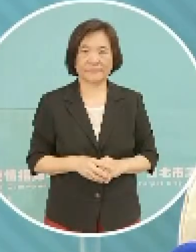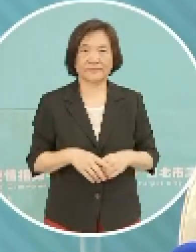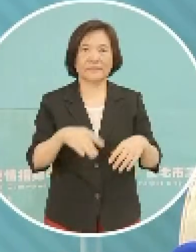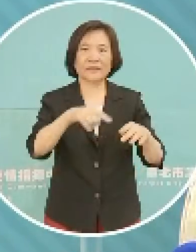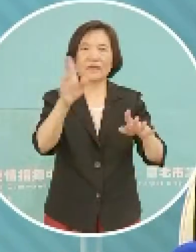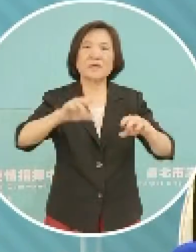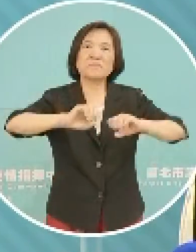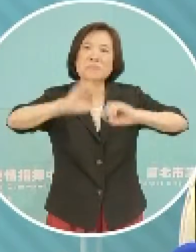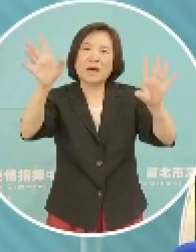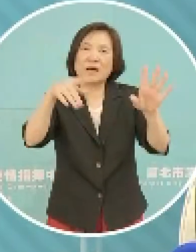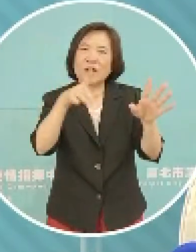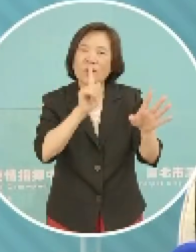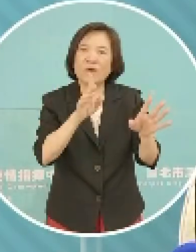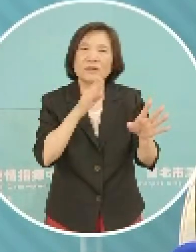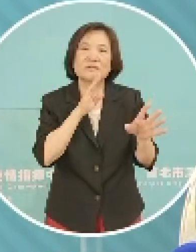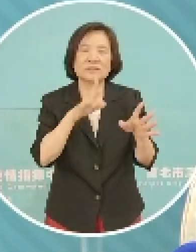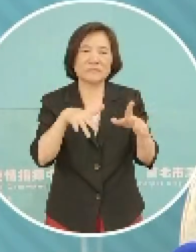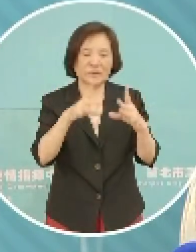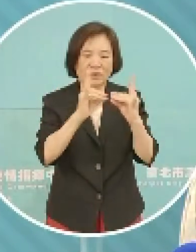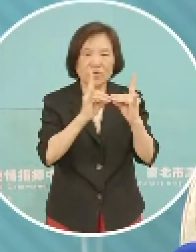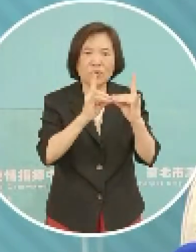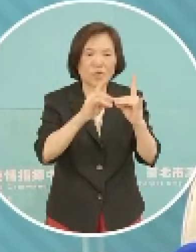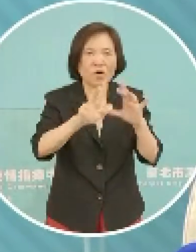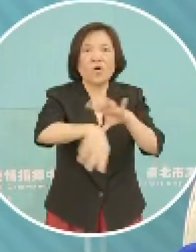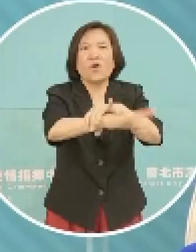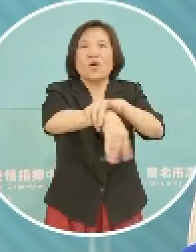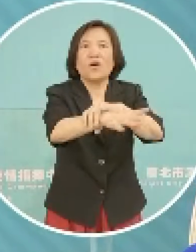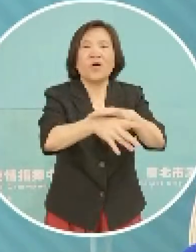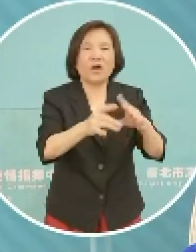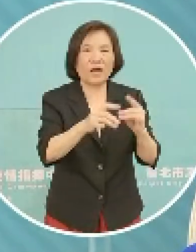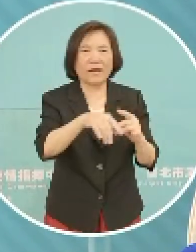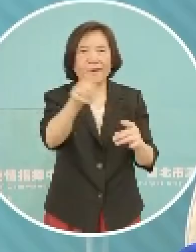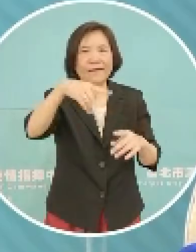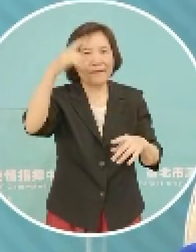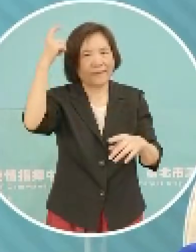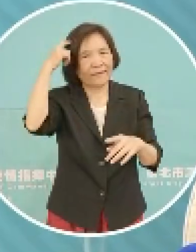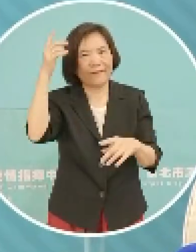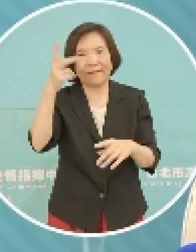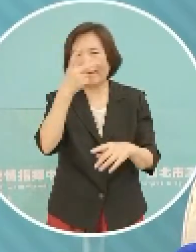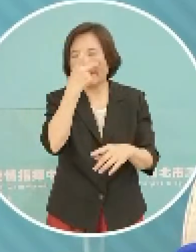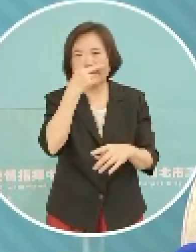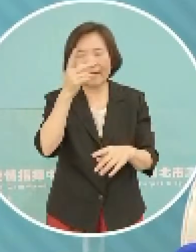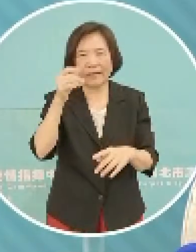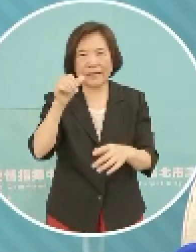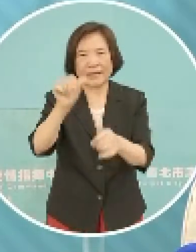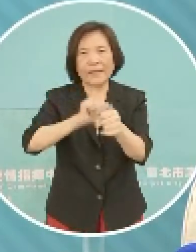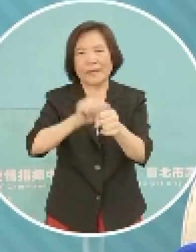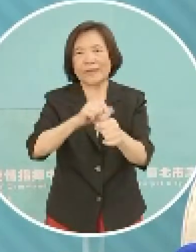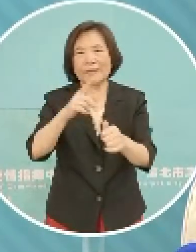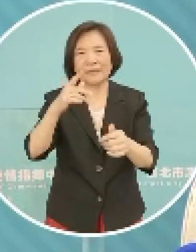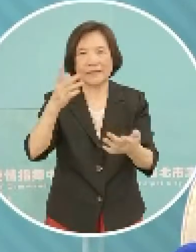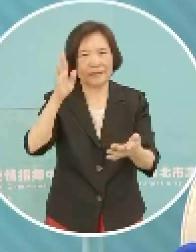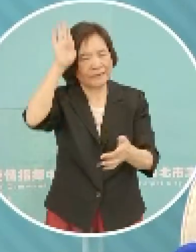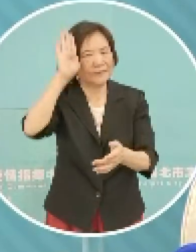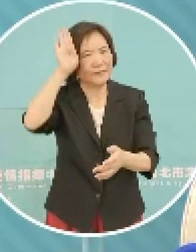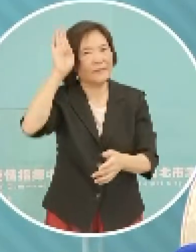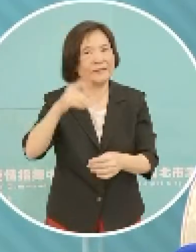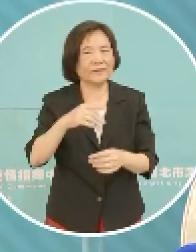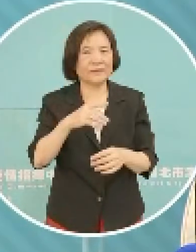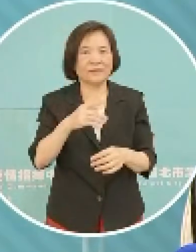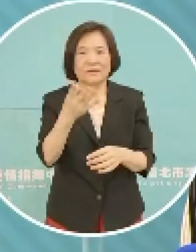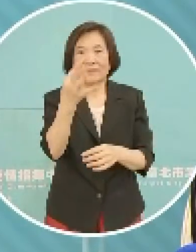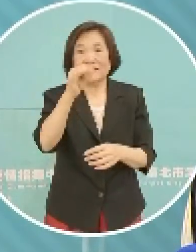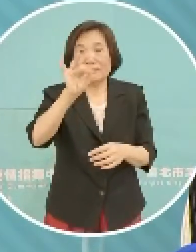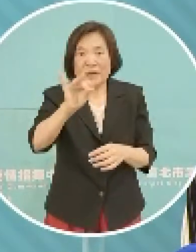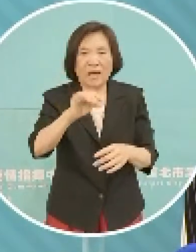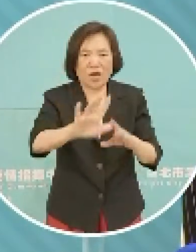布说什么说那个空床数哦，阿达玛空古里，你是怎么可能啊？什么几百